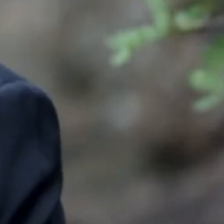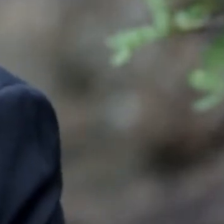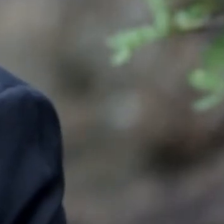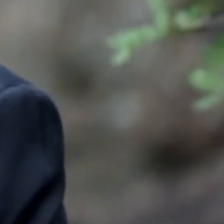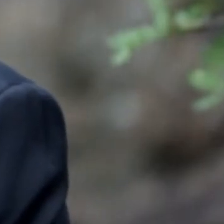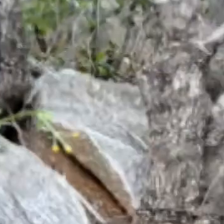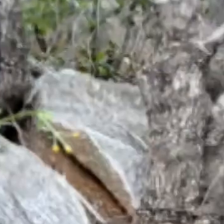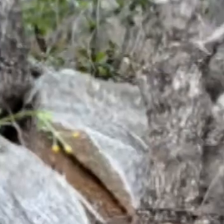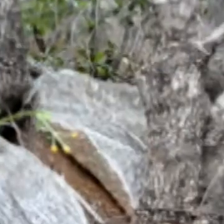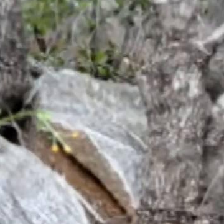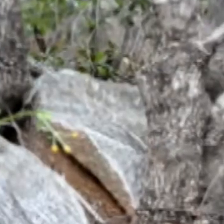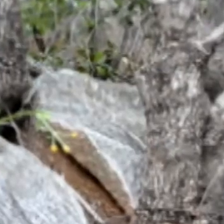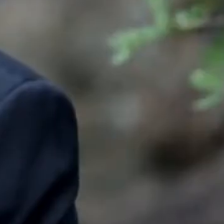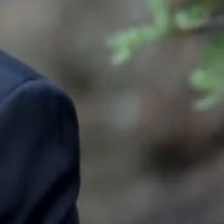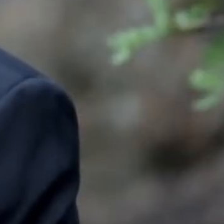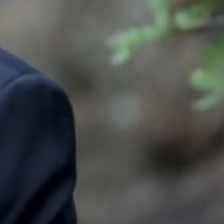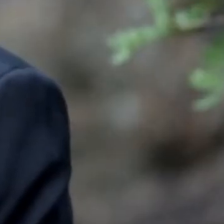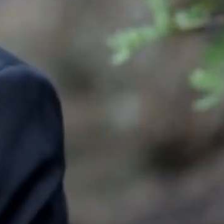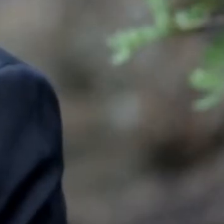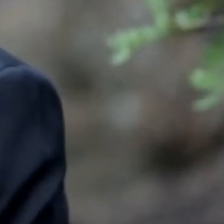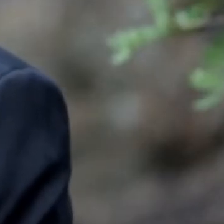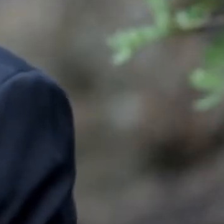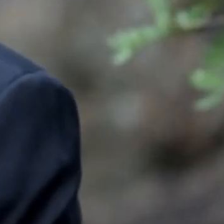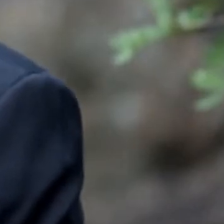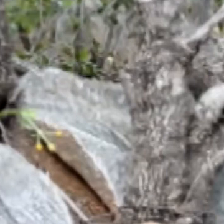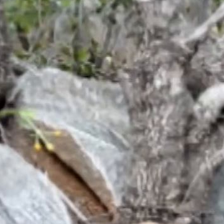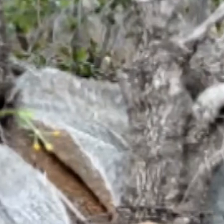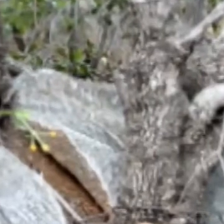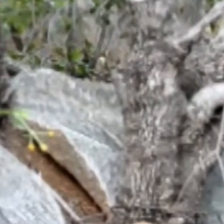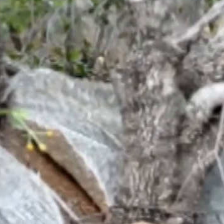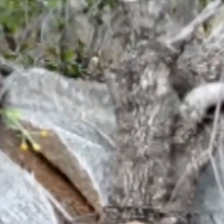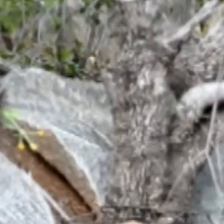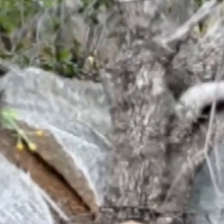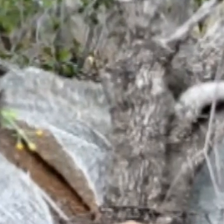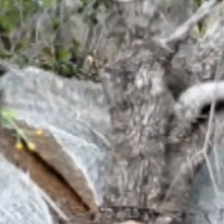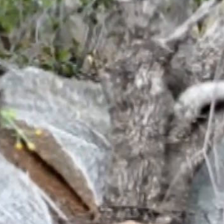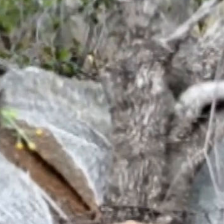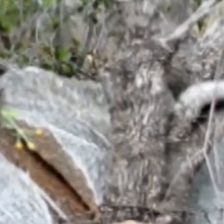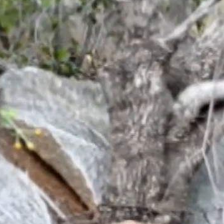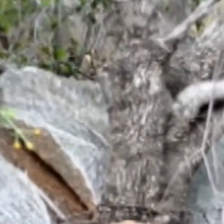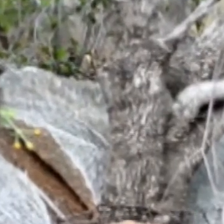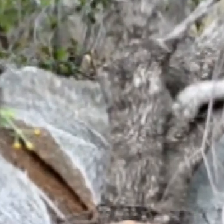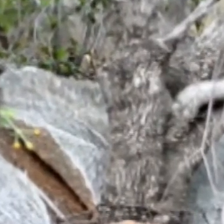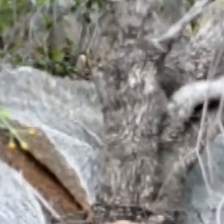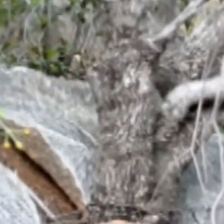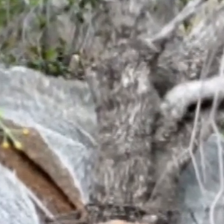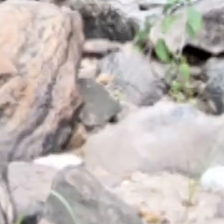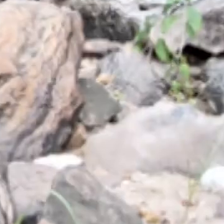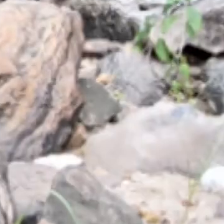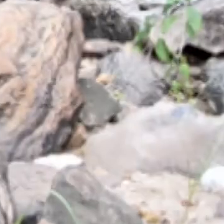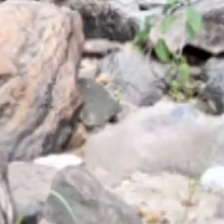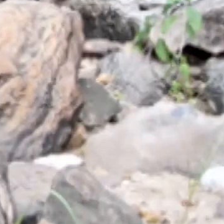tichami, tichami rapanama, panamambo nengi rozito